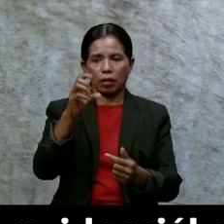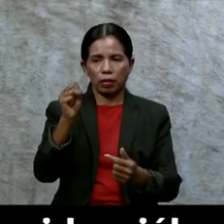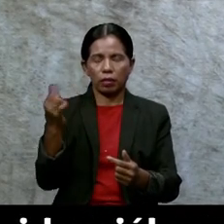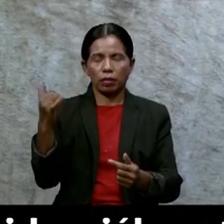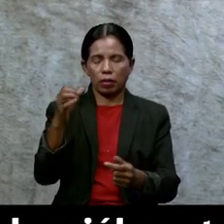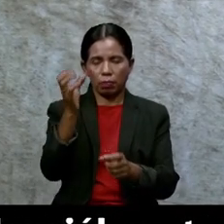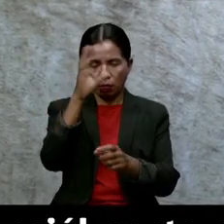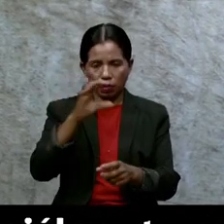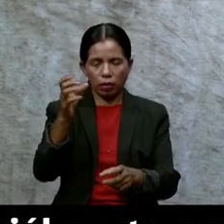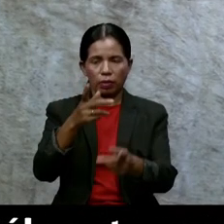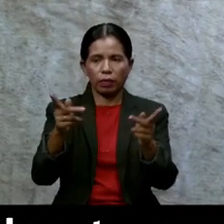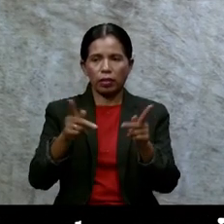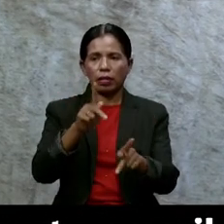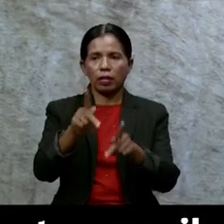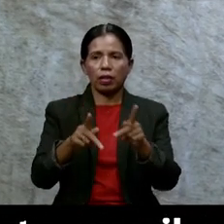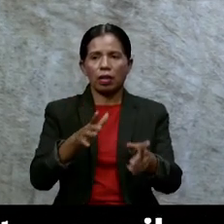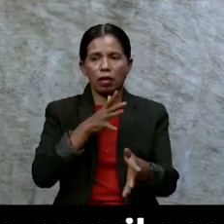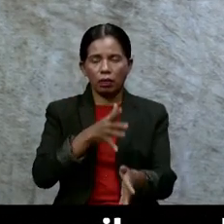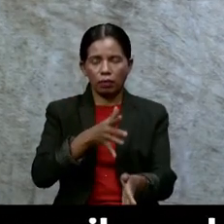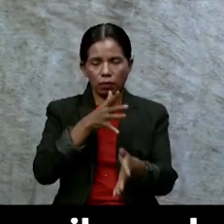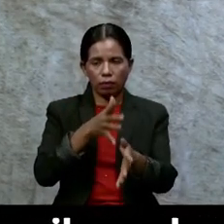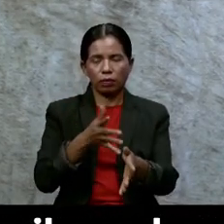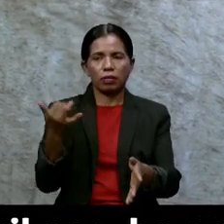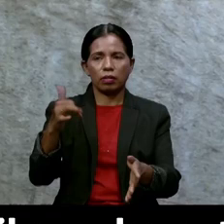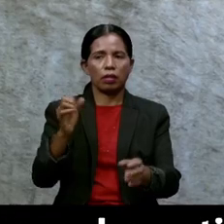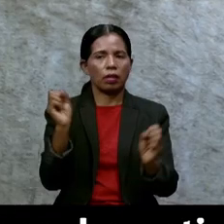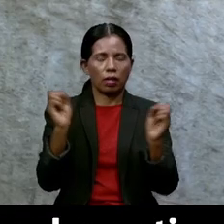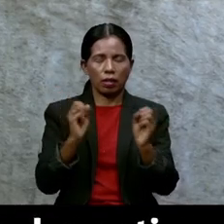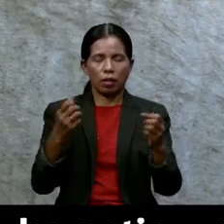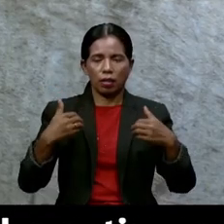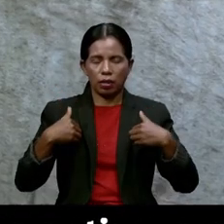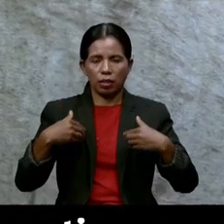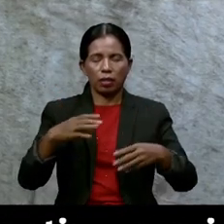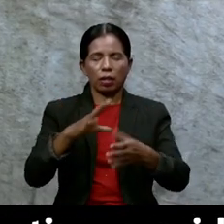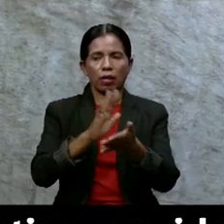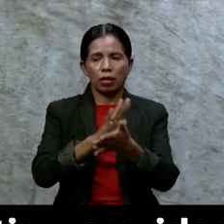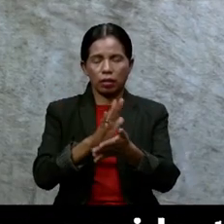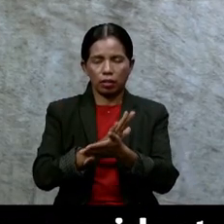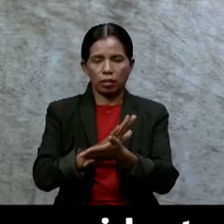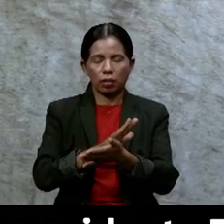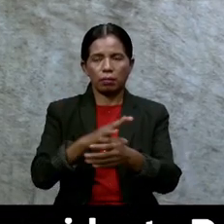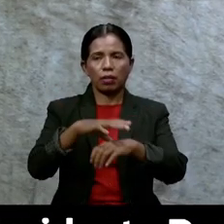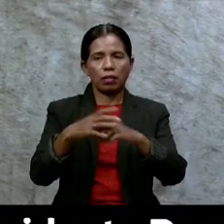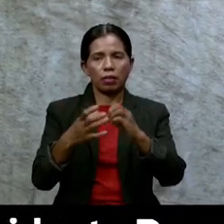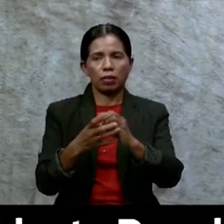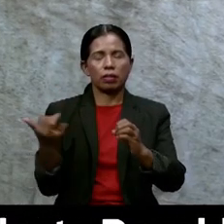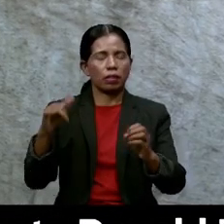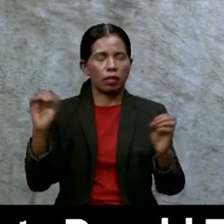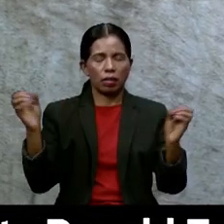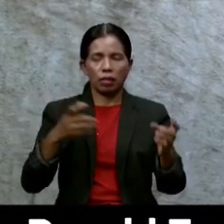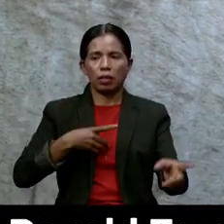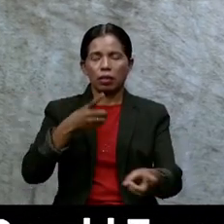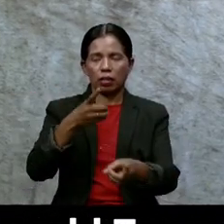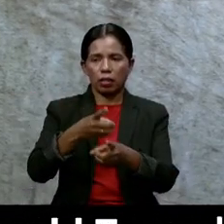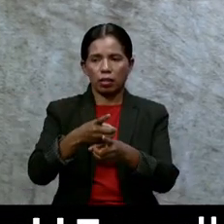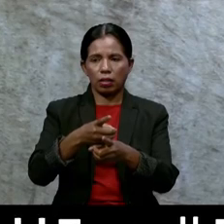fei. Komu feri sira lah ya sulat, pemilikan tanah kala. Anebe sira lah direto, laut lah direto, sira